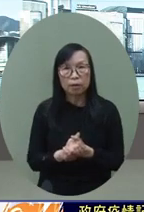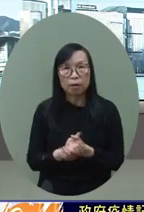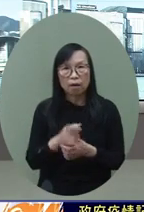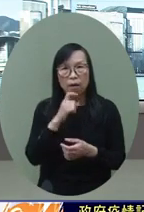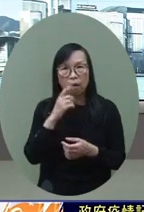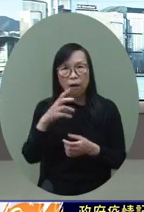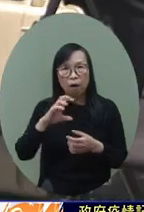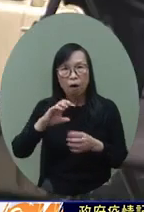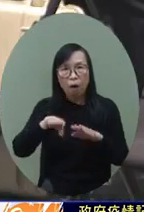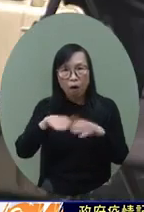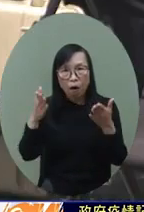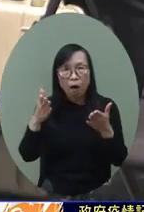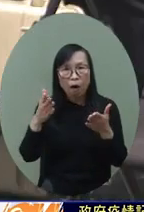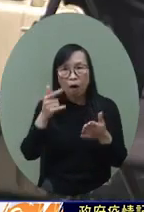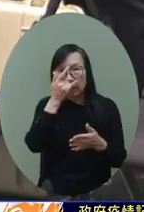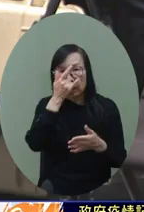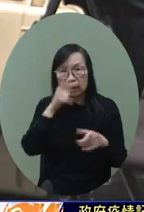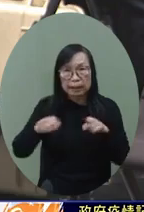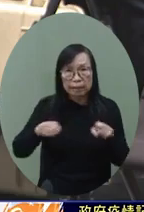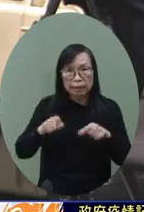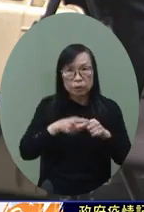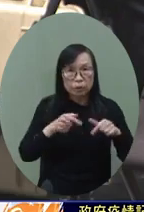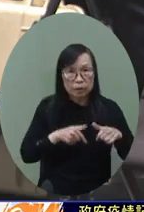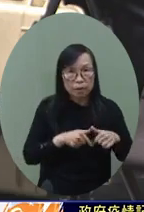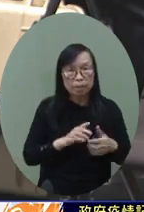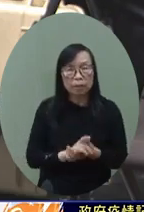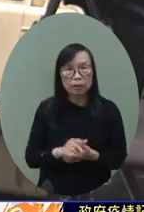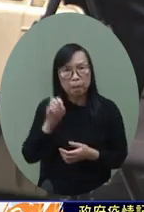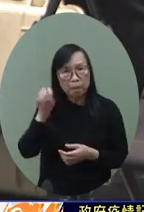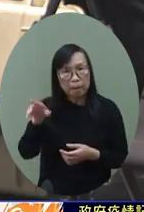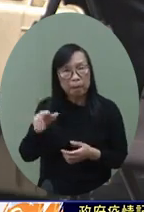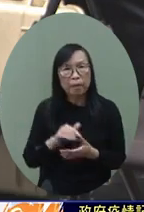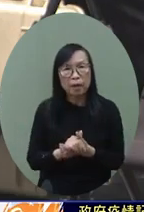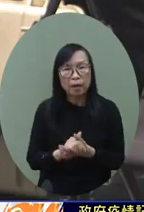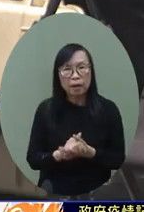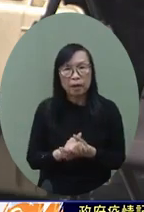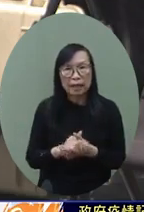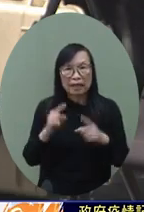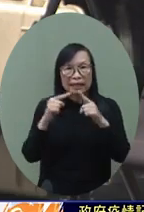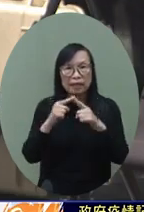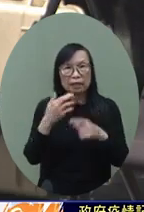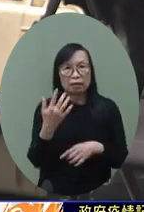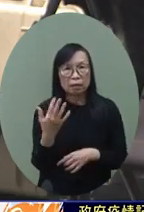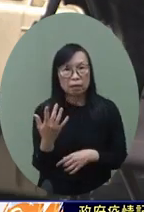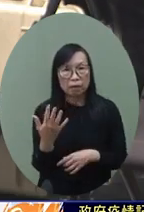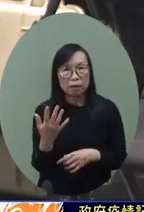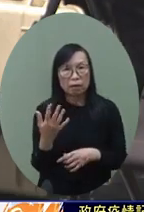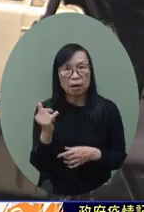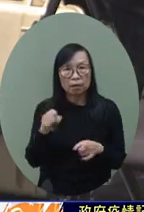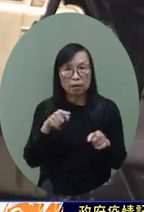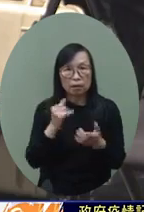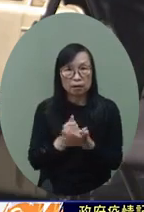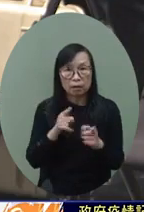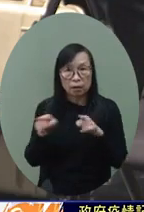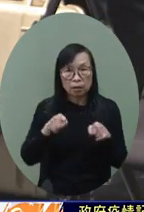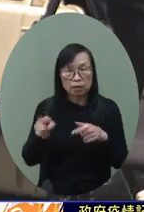話會開一個啟德嘅指揮中心啦。想問翻嗰度其實即係有大概有幾多人會喺嗰個指揮中心